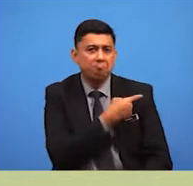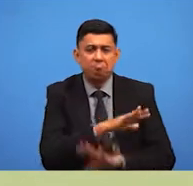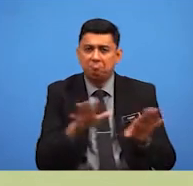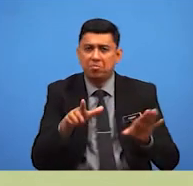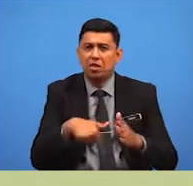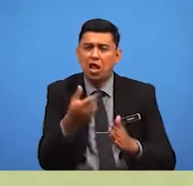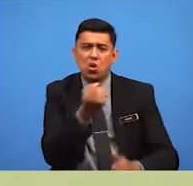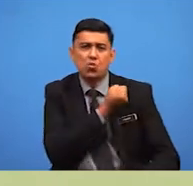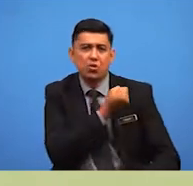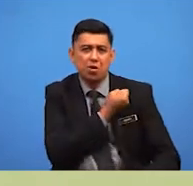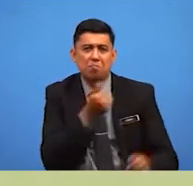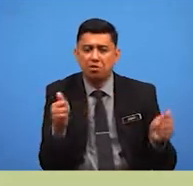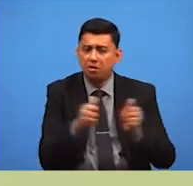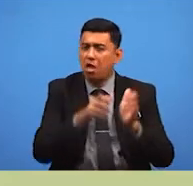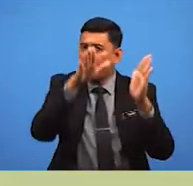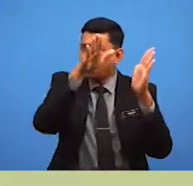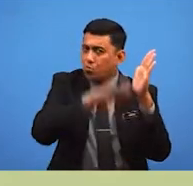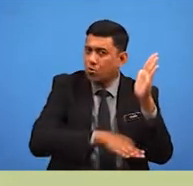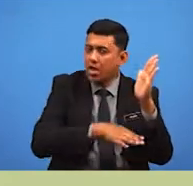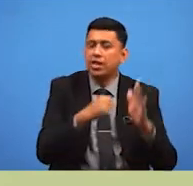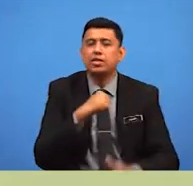kecewa dengan kekurangan diri.